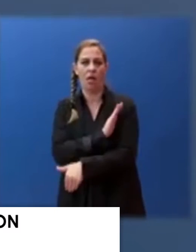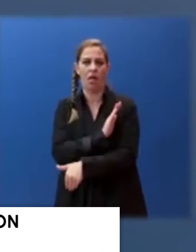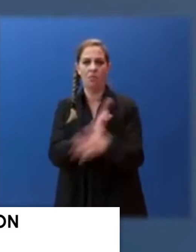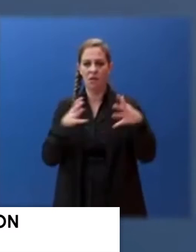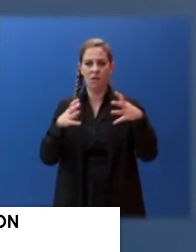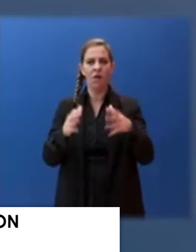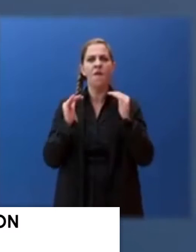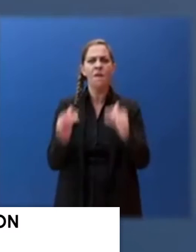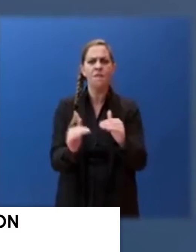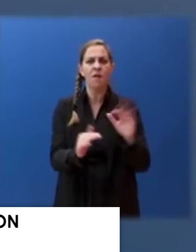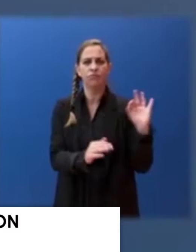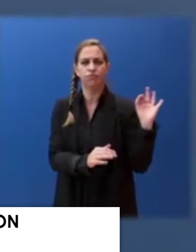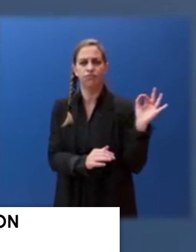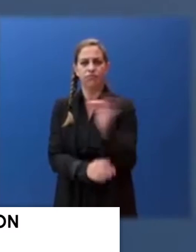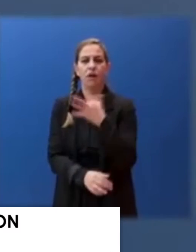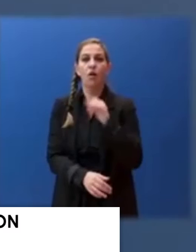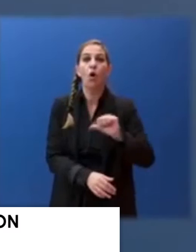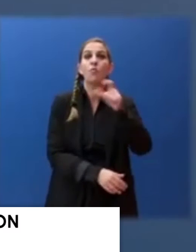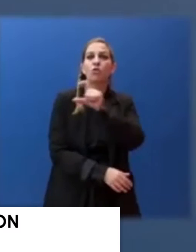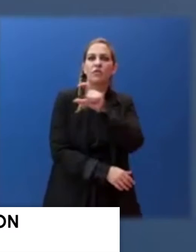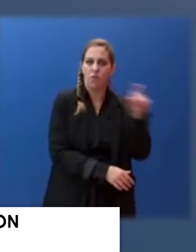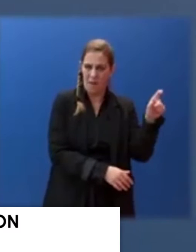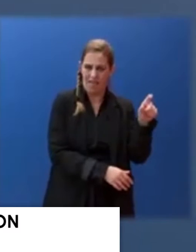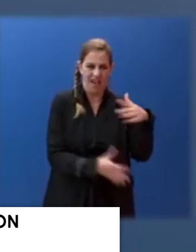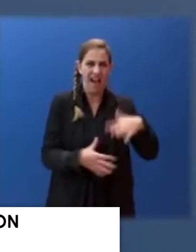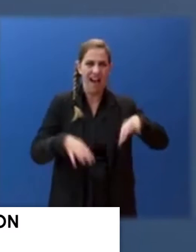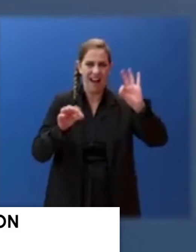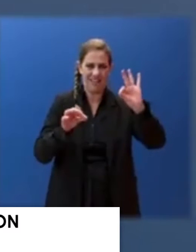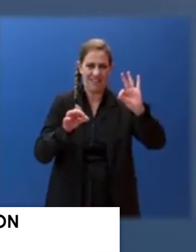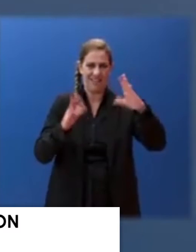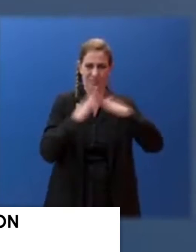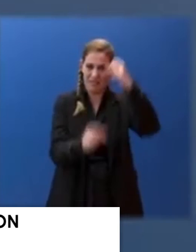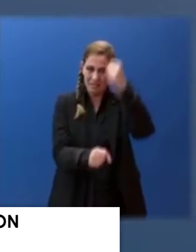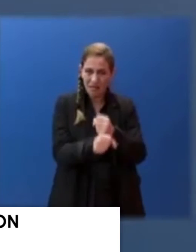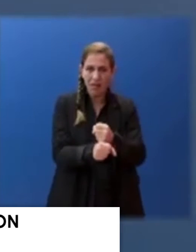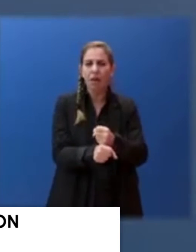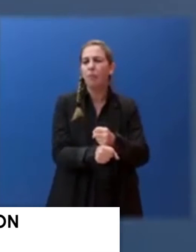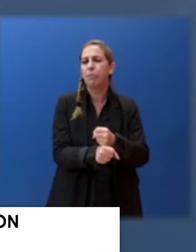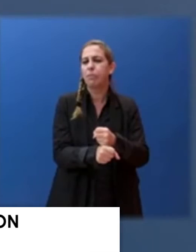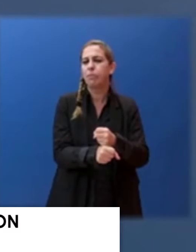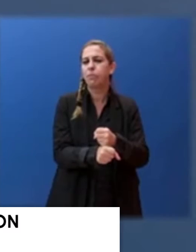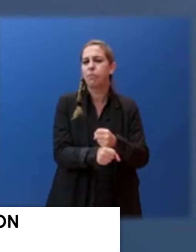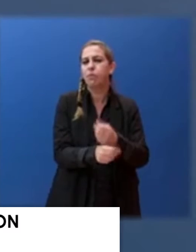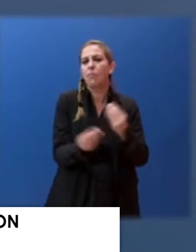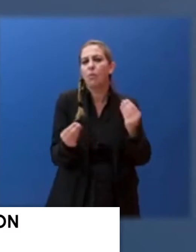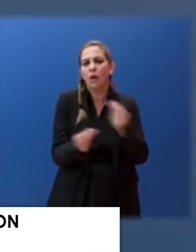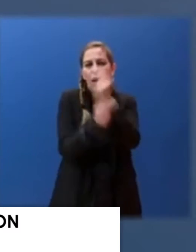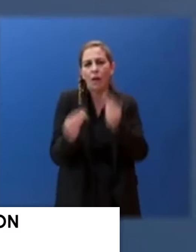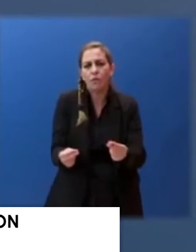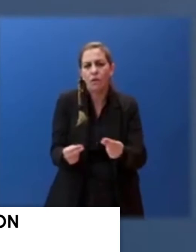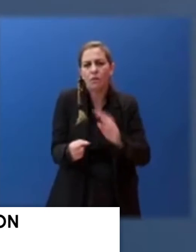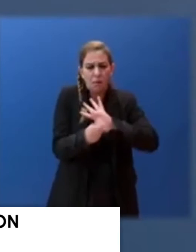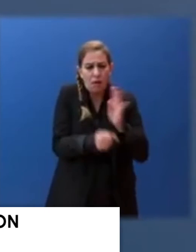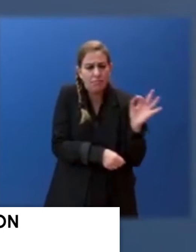πολύ πιο χαλαρή η πρώτη εβδομάδα του δεύτερου lockdown. Άρα, προσδοκούμε αυτή την εβδομάδα να έχουμε μια